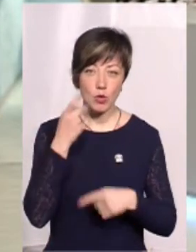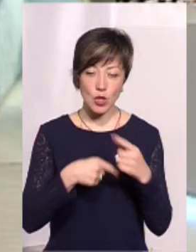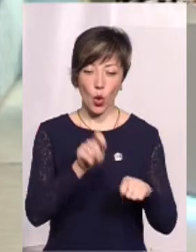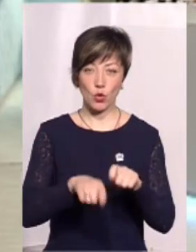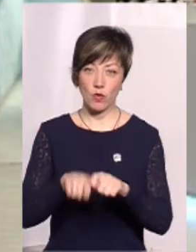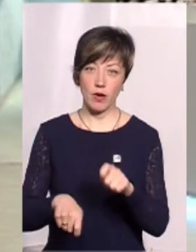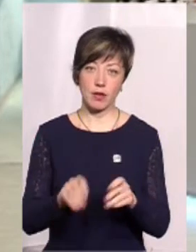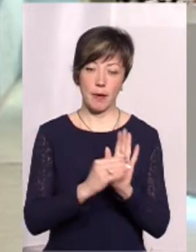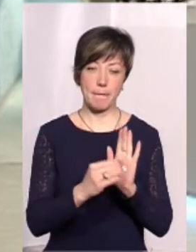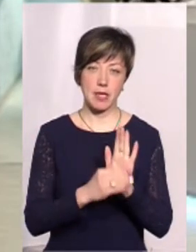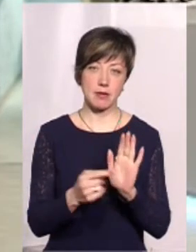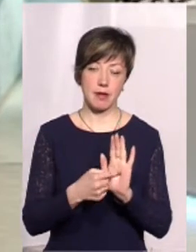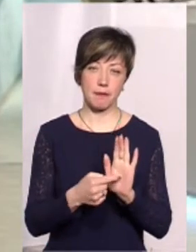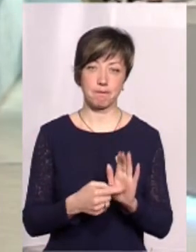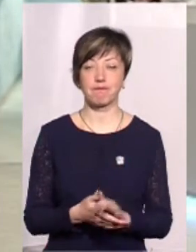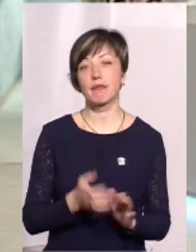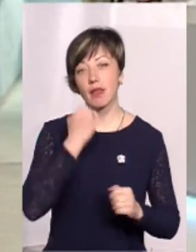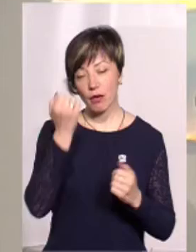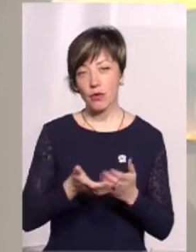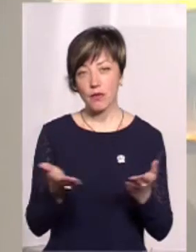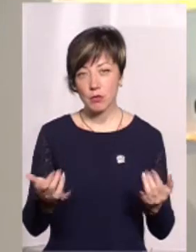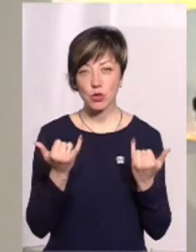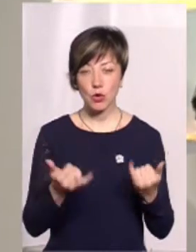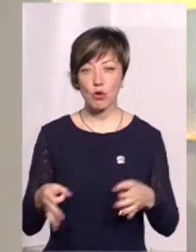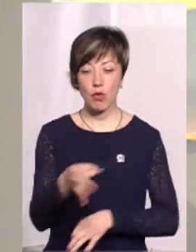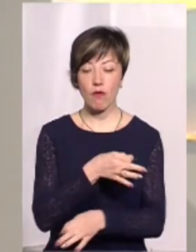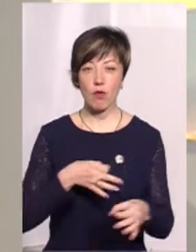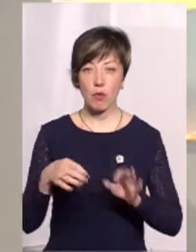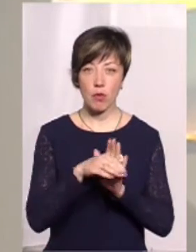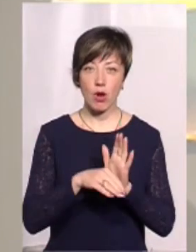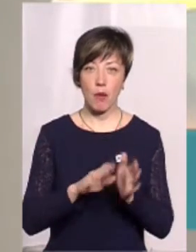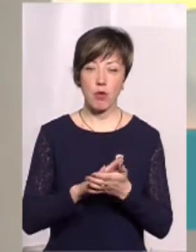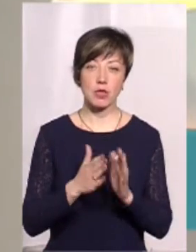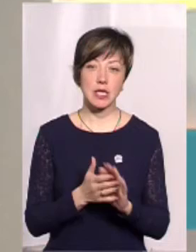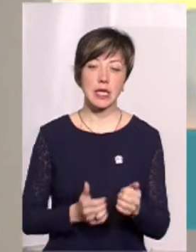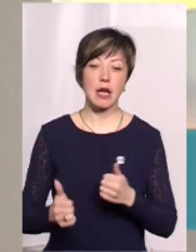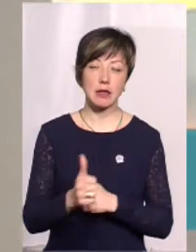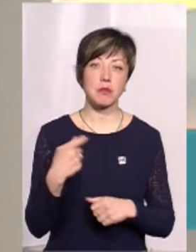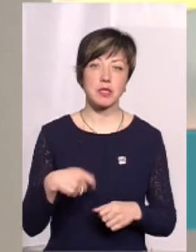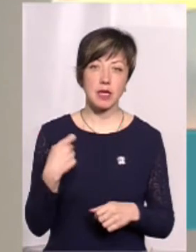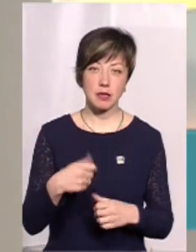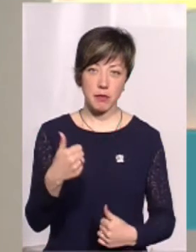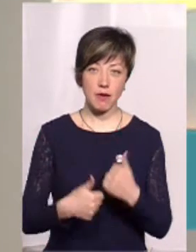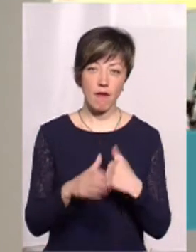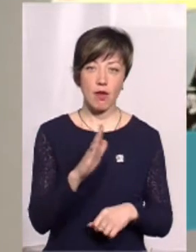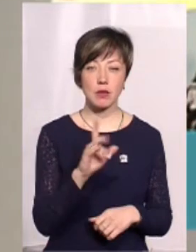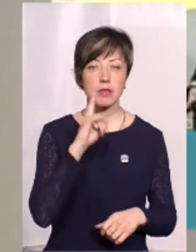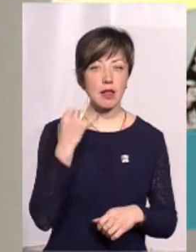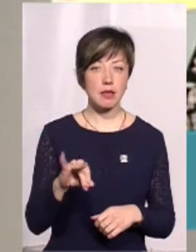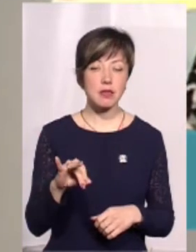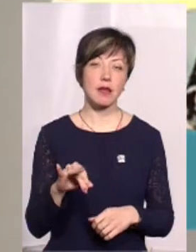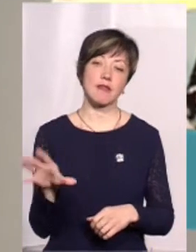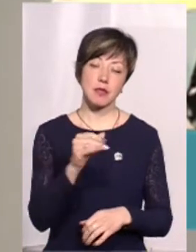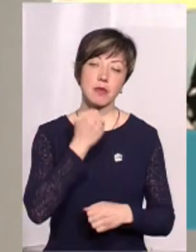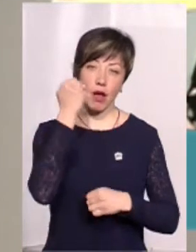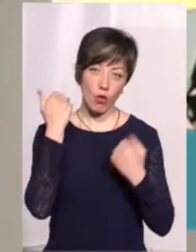постійно контролювати написане. Дякую вам. Ми сьогодні обговорювали програмні позиції лідера президентських перегонів Володимира